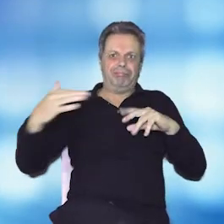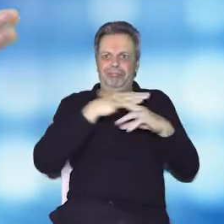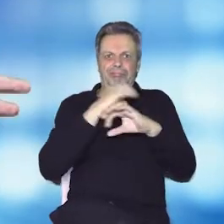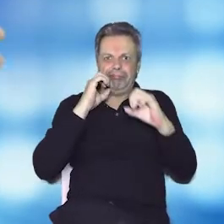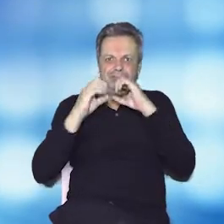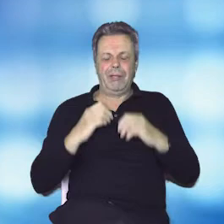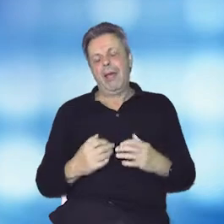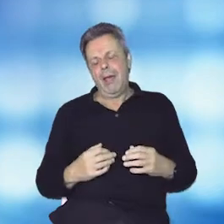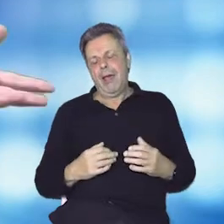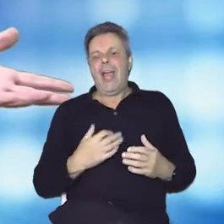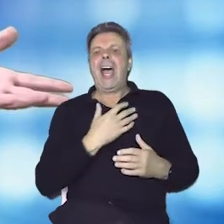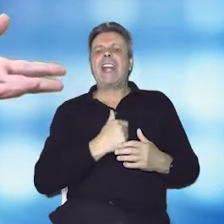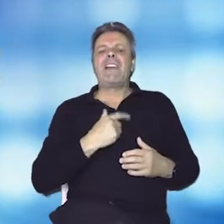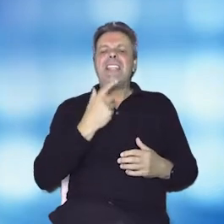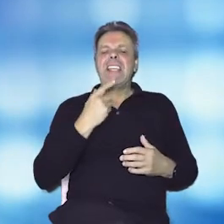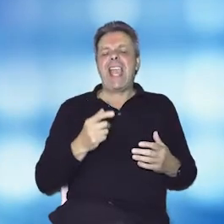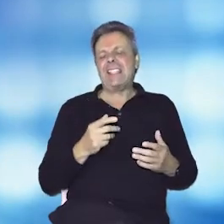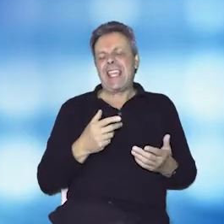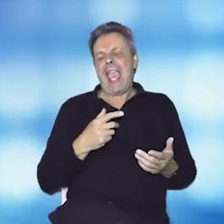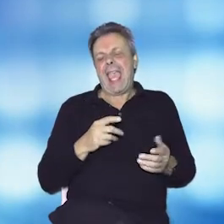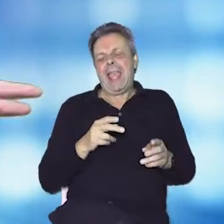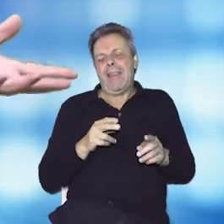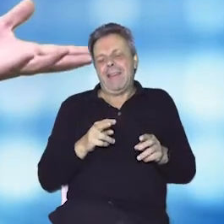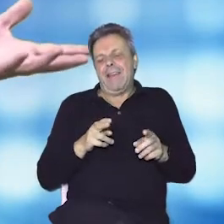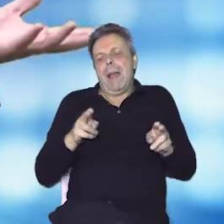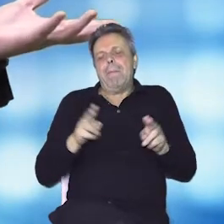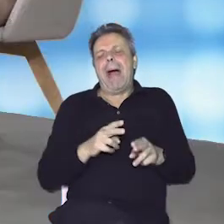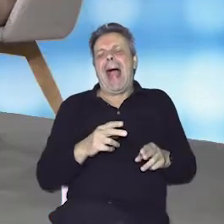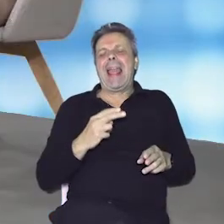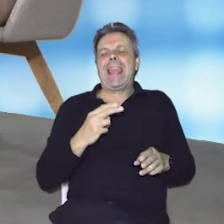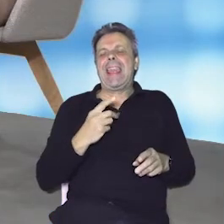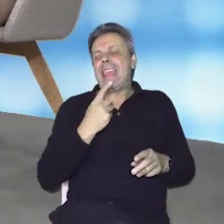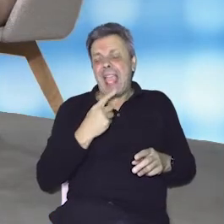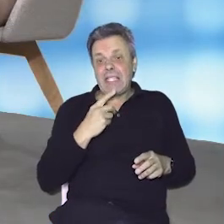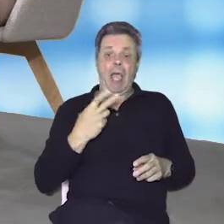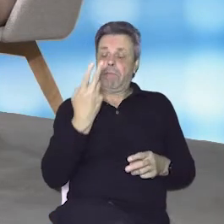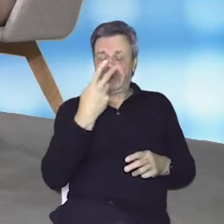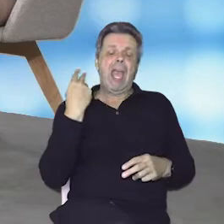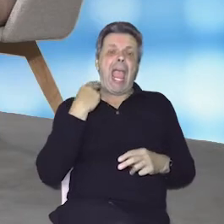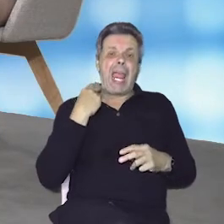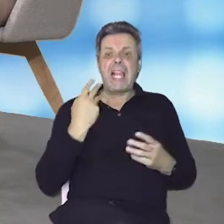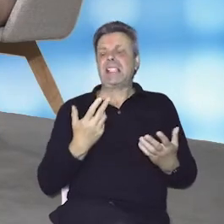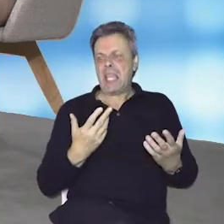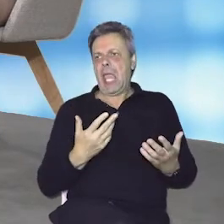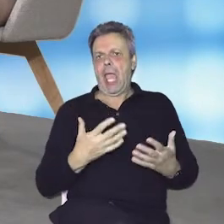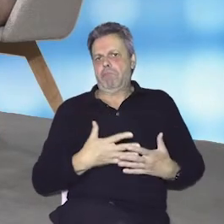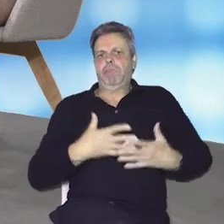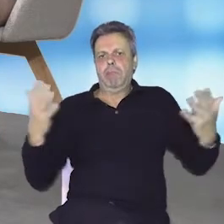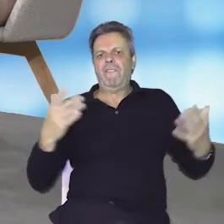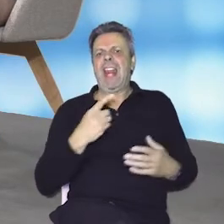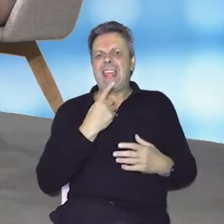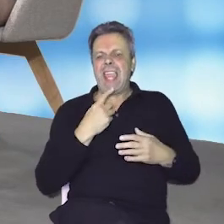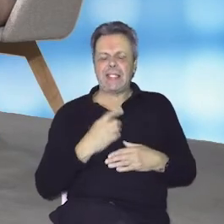Nažalost, naš hrvatski jezik je maleni jezik, ali engleski je već svjetski i puno lakše nam se sporazumijeva. Ali je